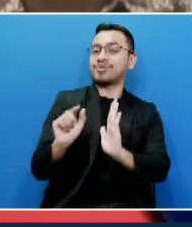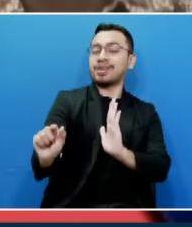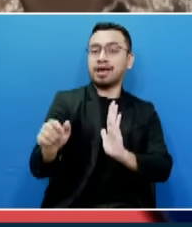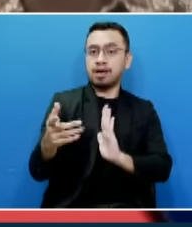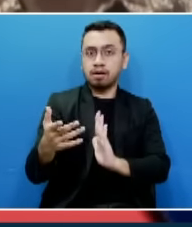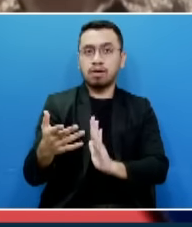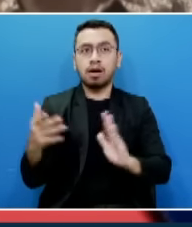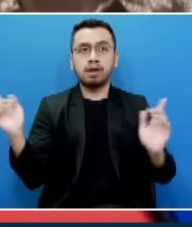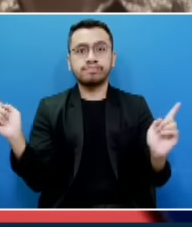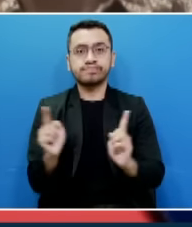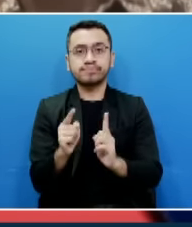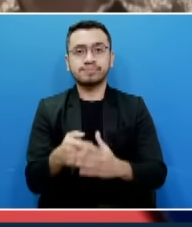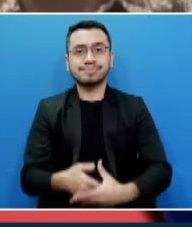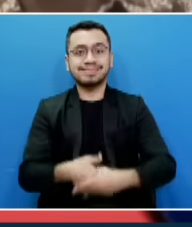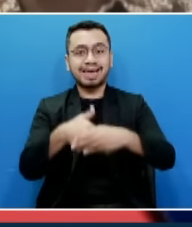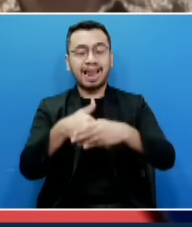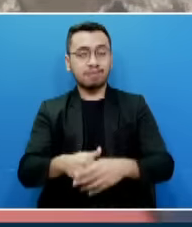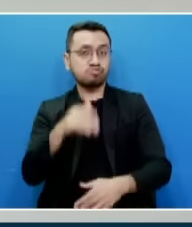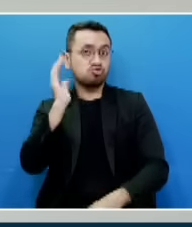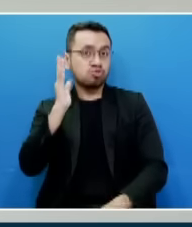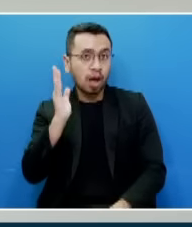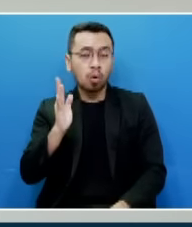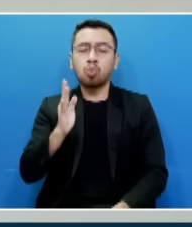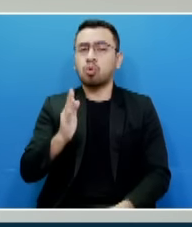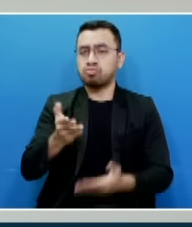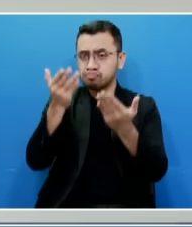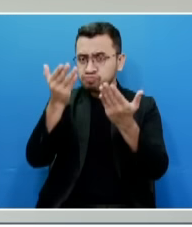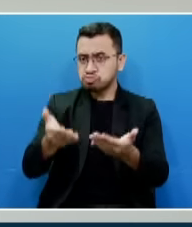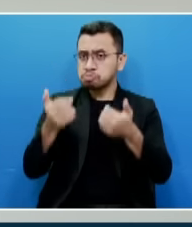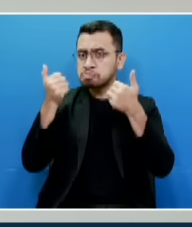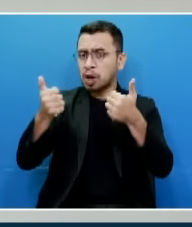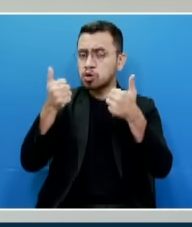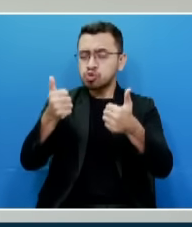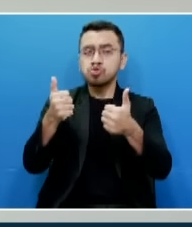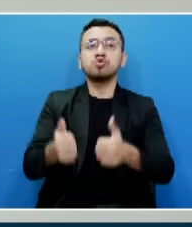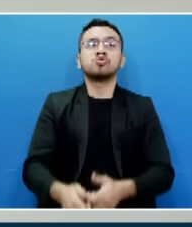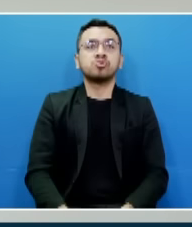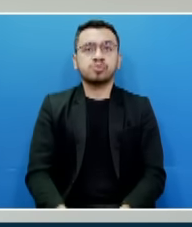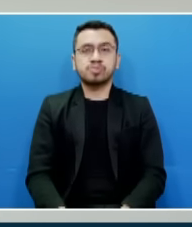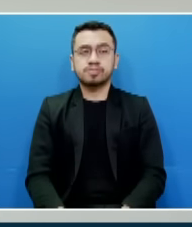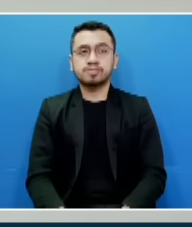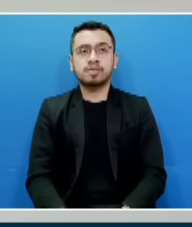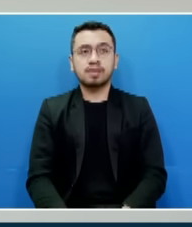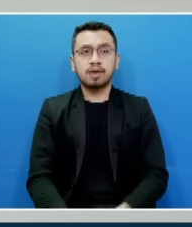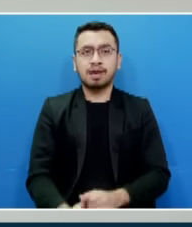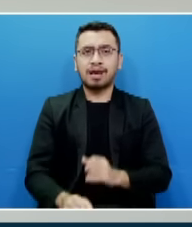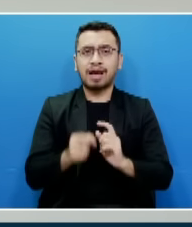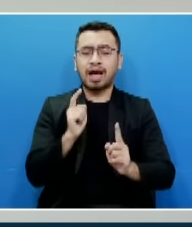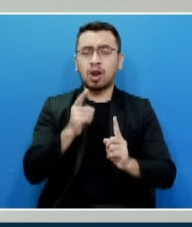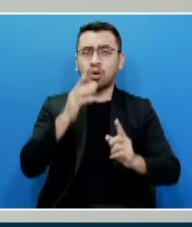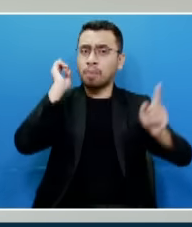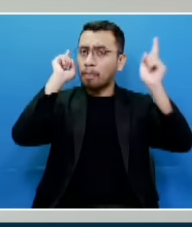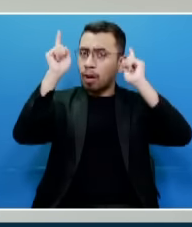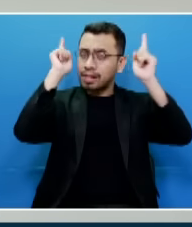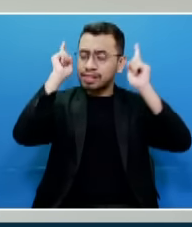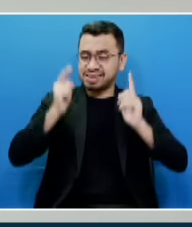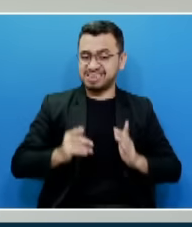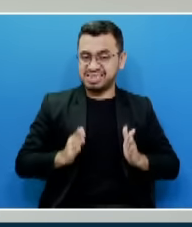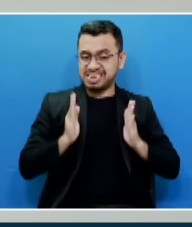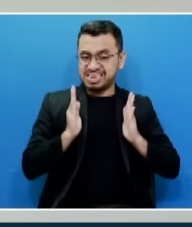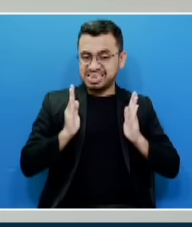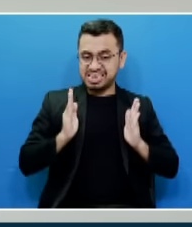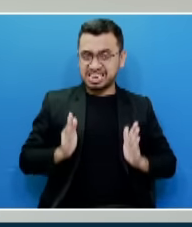kalau kita menakarnya dengan apa ukuran-ukuran kepantasan ee dalam berpolitik bahwa itu